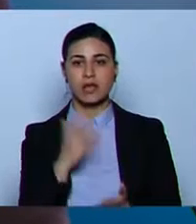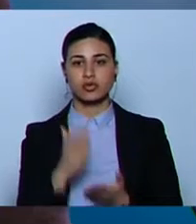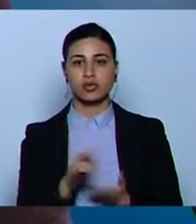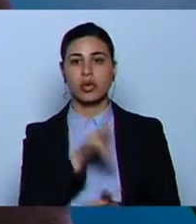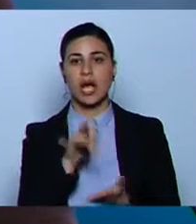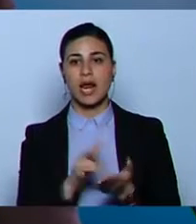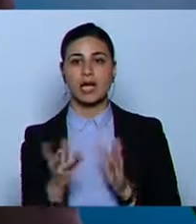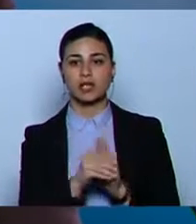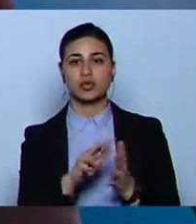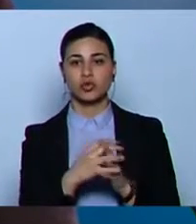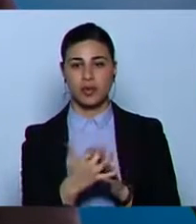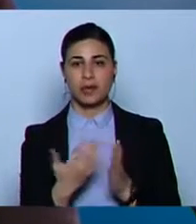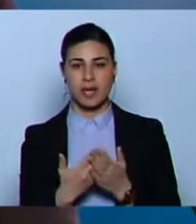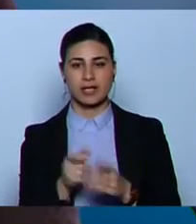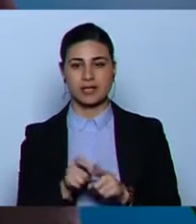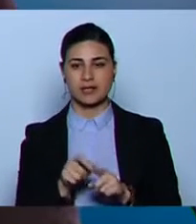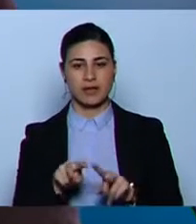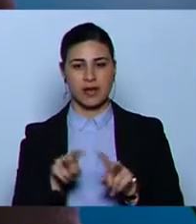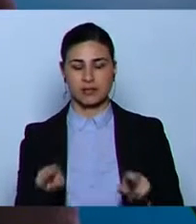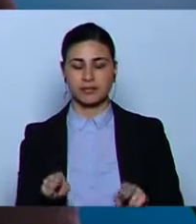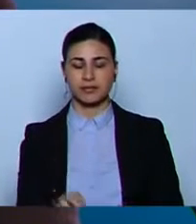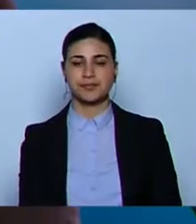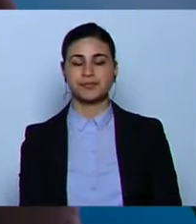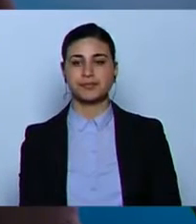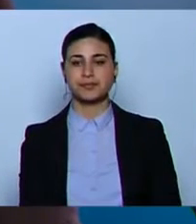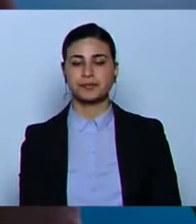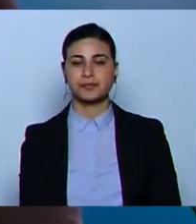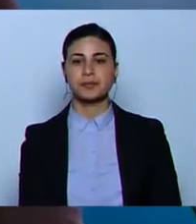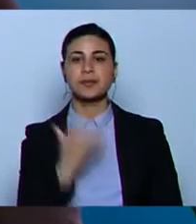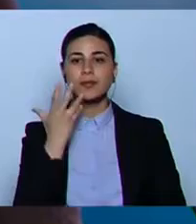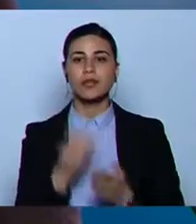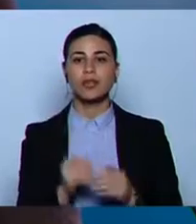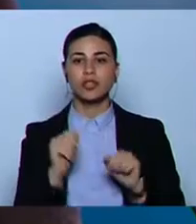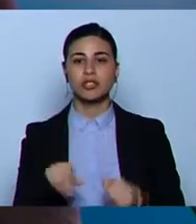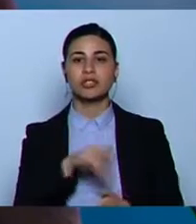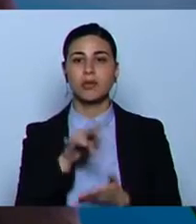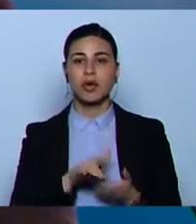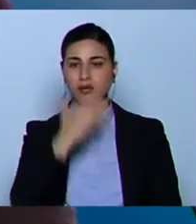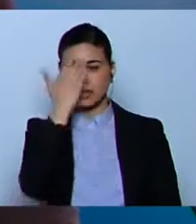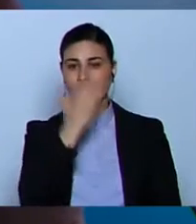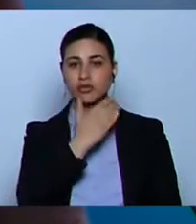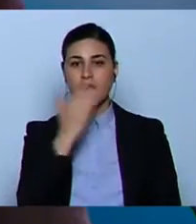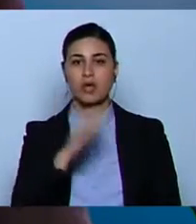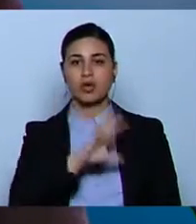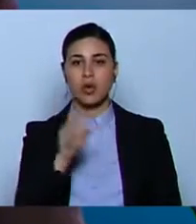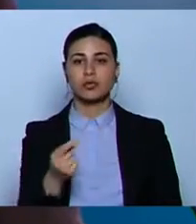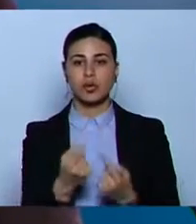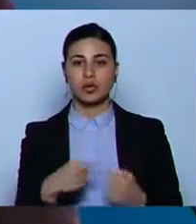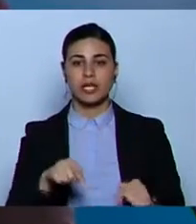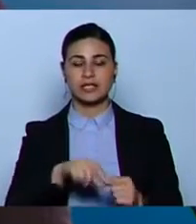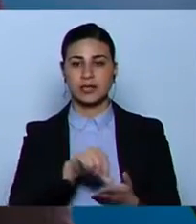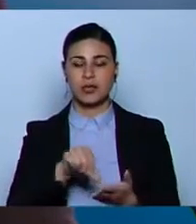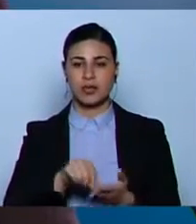შევტენით სოფლებს, ეს არის აბსოლუტურად ერთი და იგივე. ჩვენ შეიძლება სამოქალაქო საზოგადოების ორგანიზაციის წარმომადგენლებს